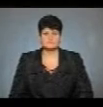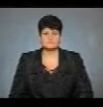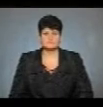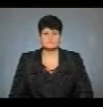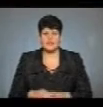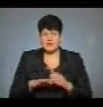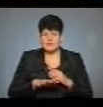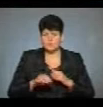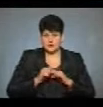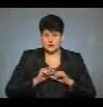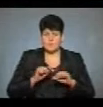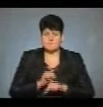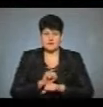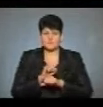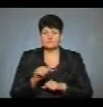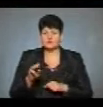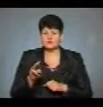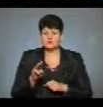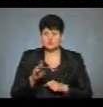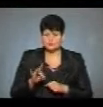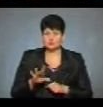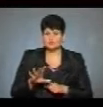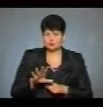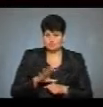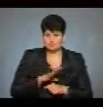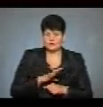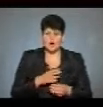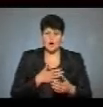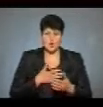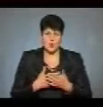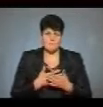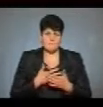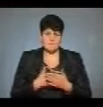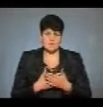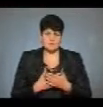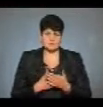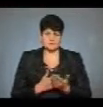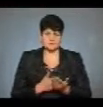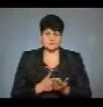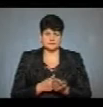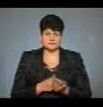На площі Героїв Майдану в Шумську відбулася громадська панахида. Надихаємось їхнім подвигом.